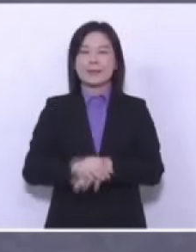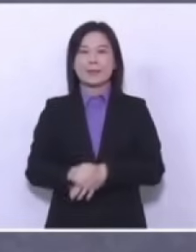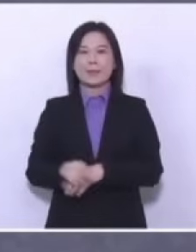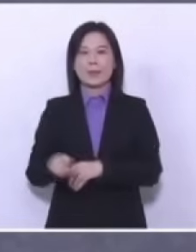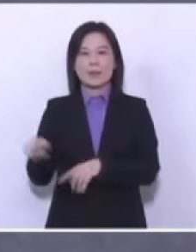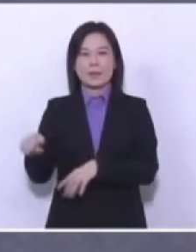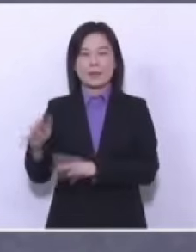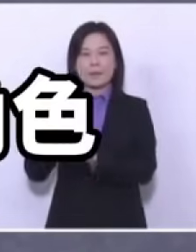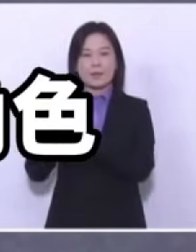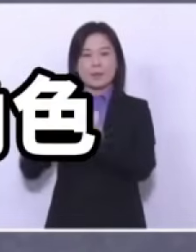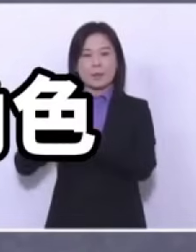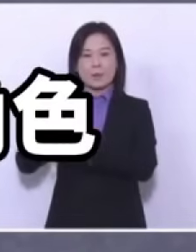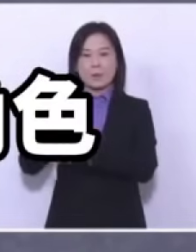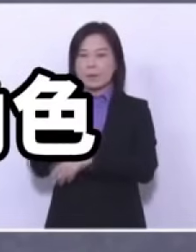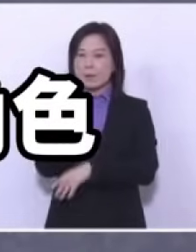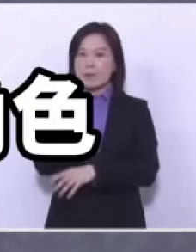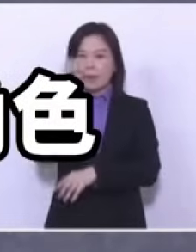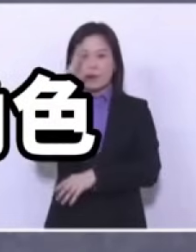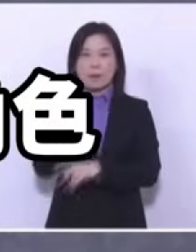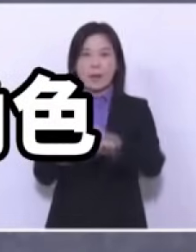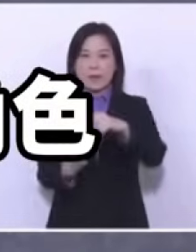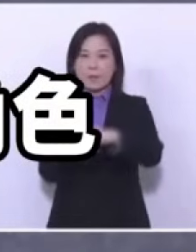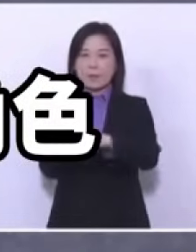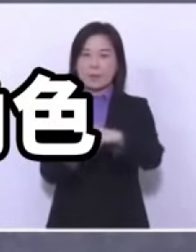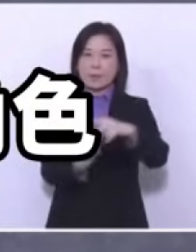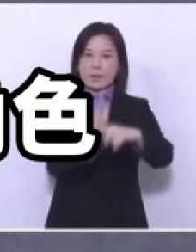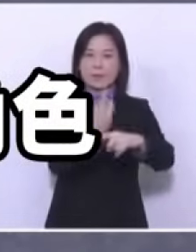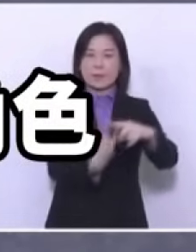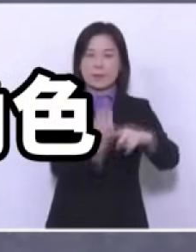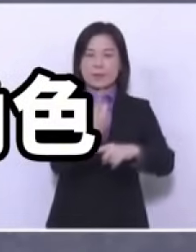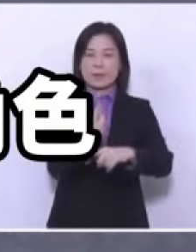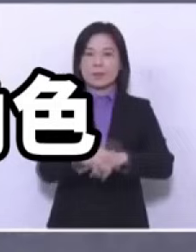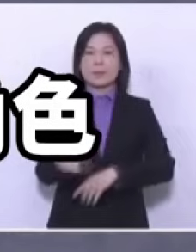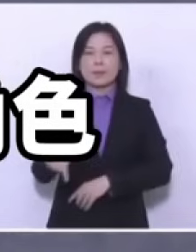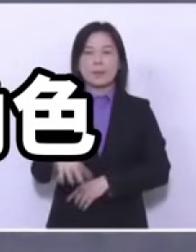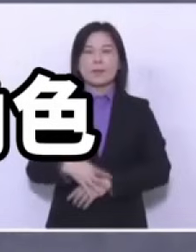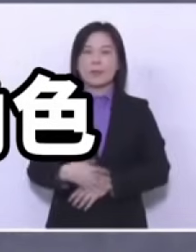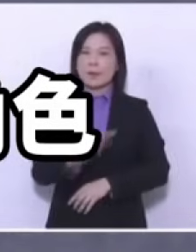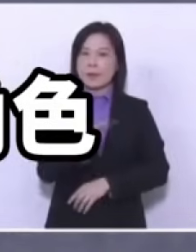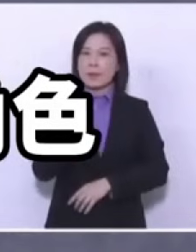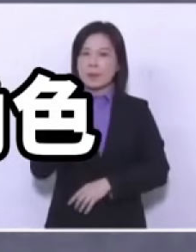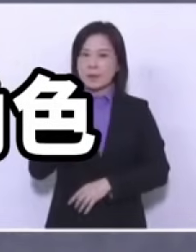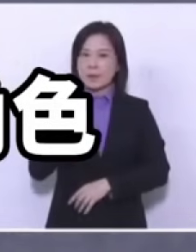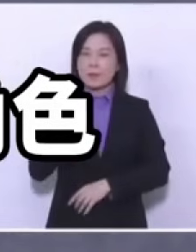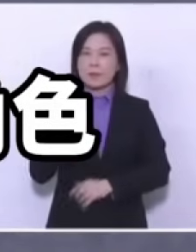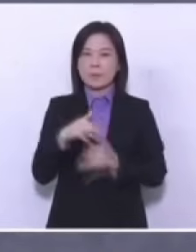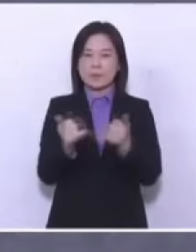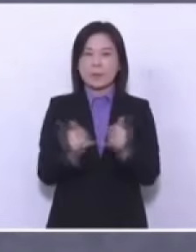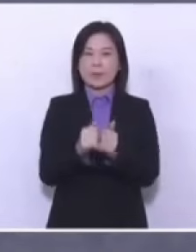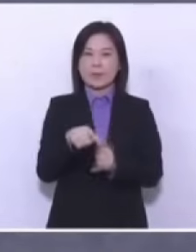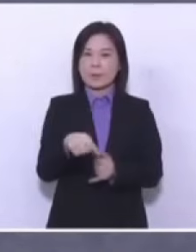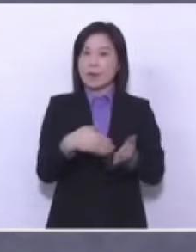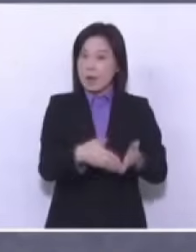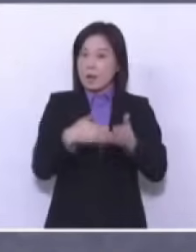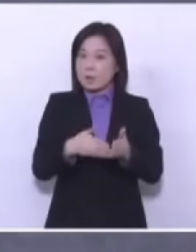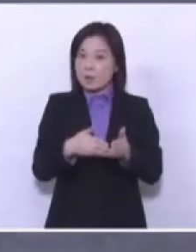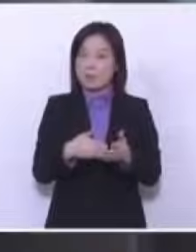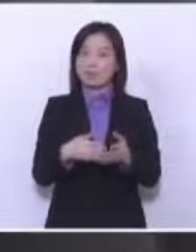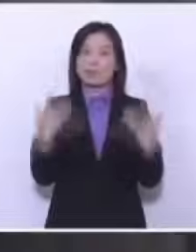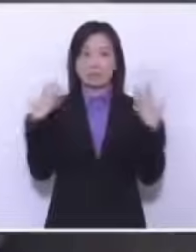的目标，让民众党可以成为国会关键的角色，好不